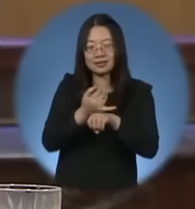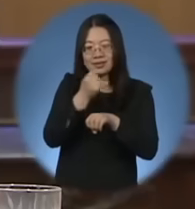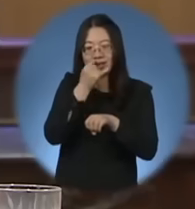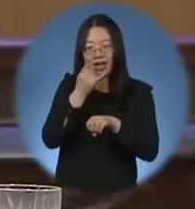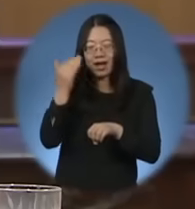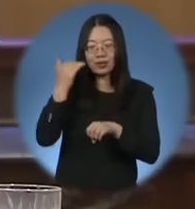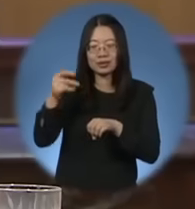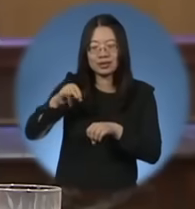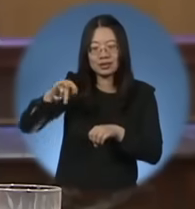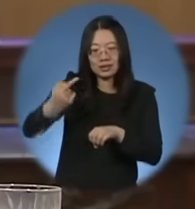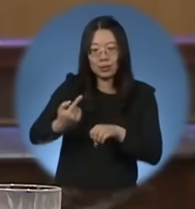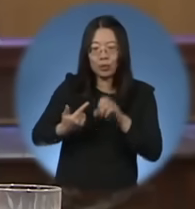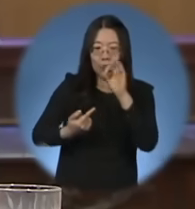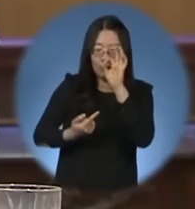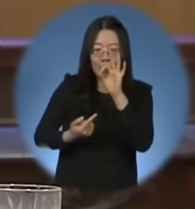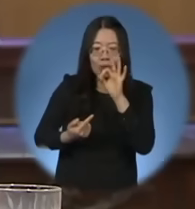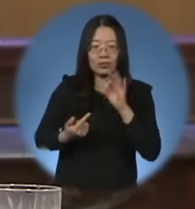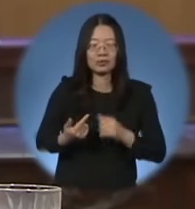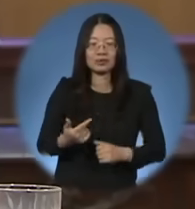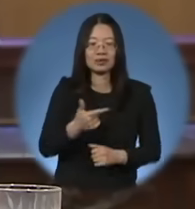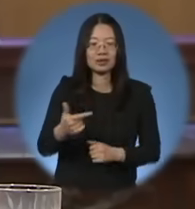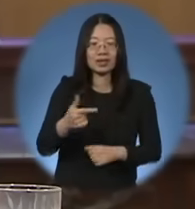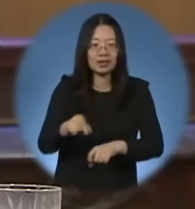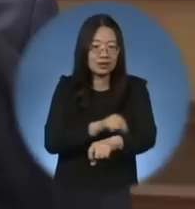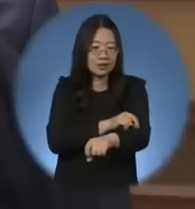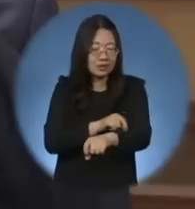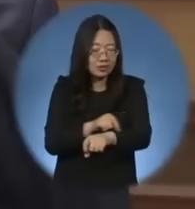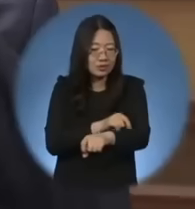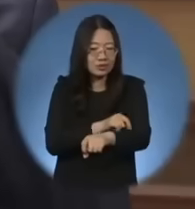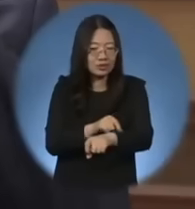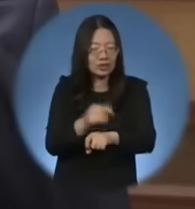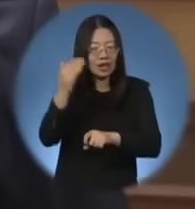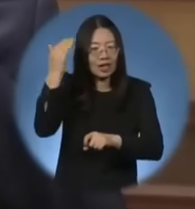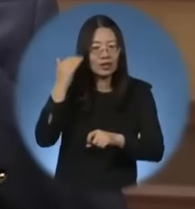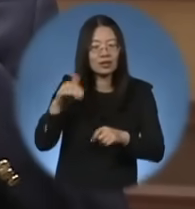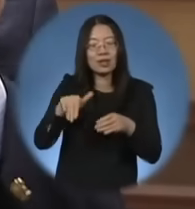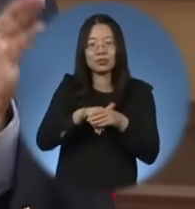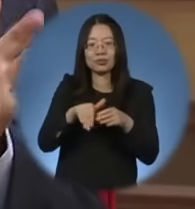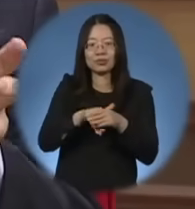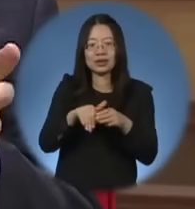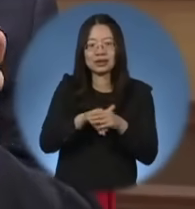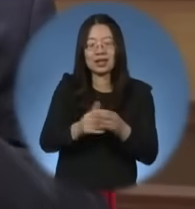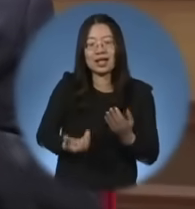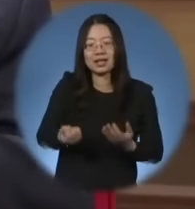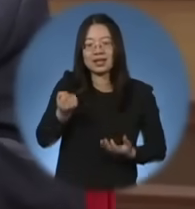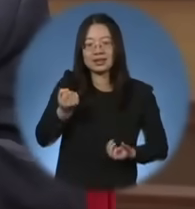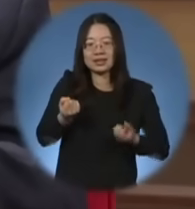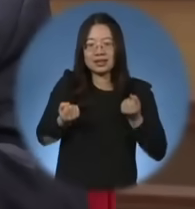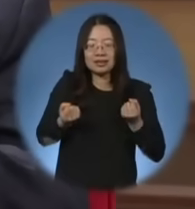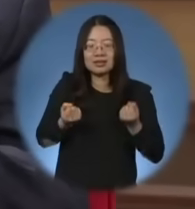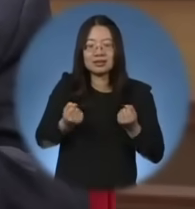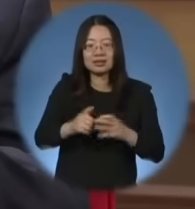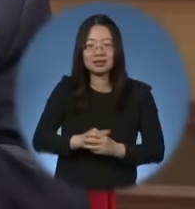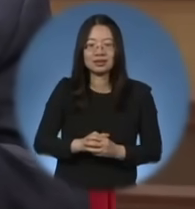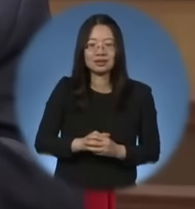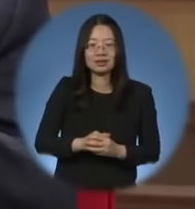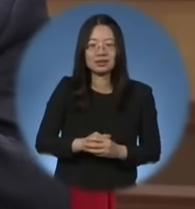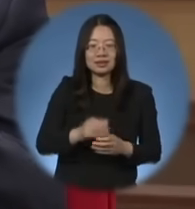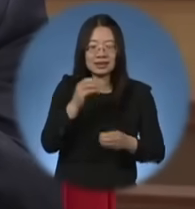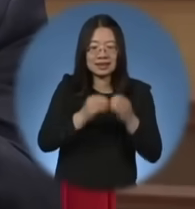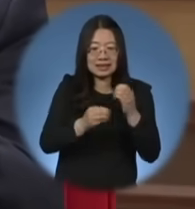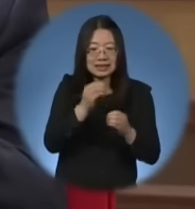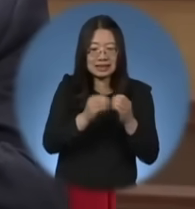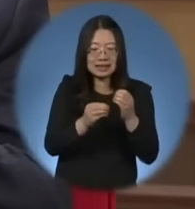시조 시조 시조는 아주 특수한 한국의 문화를 가지는 저